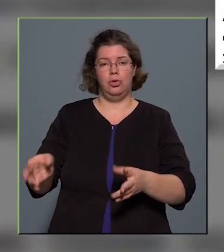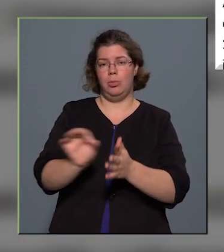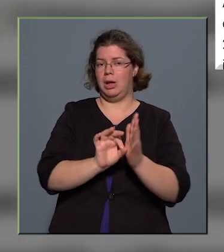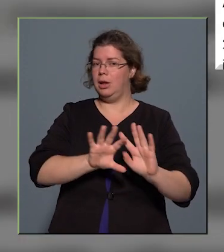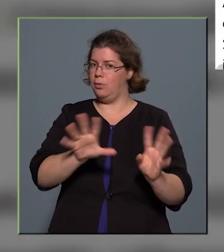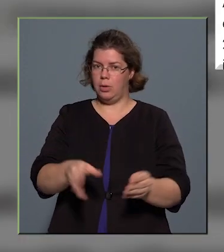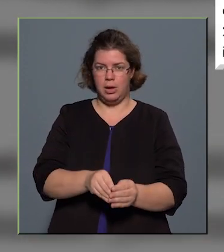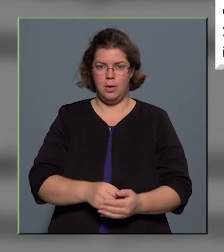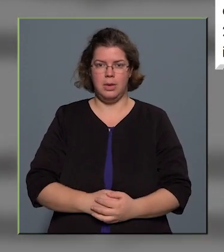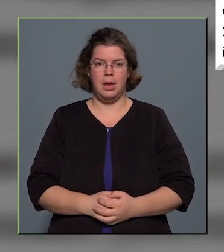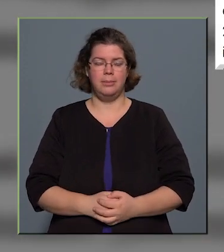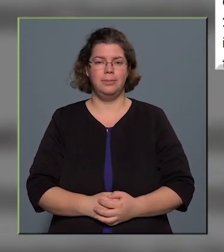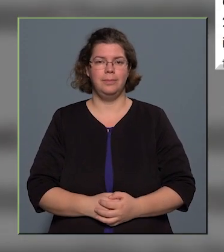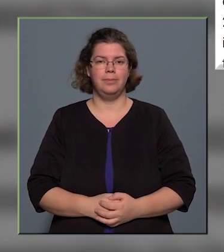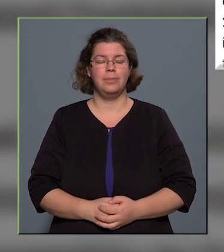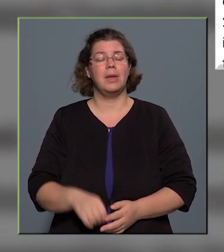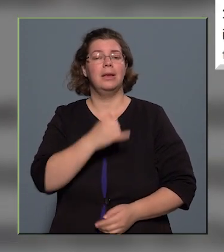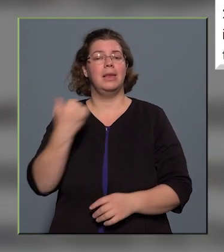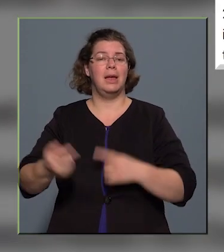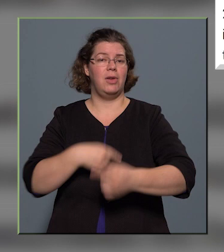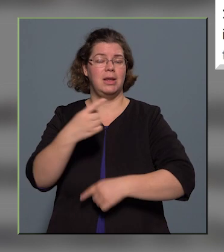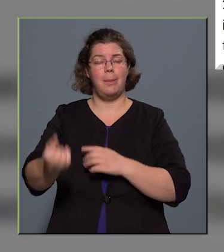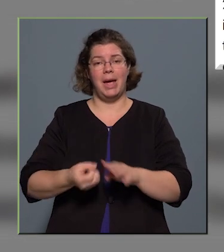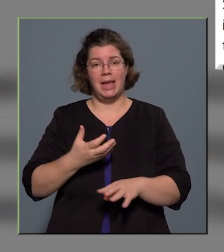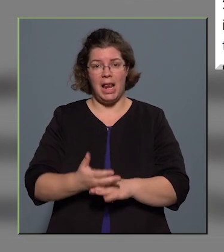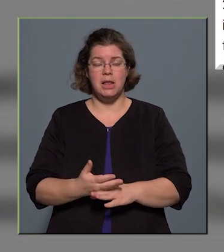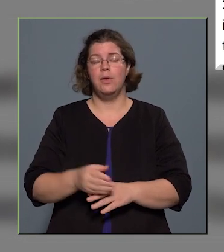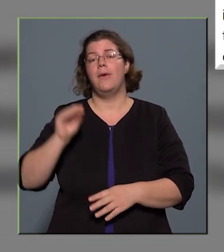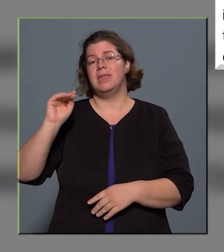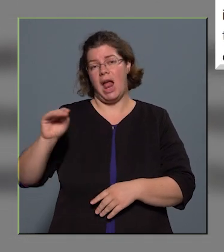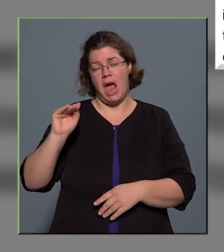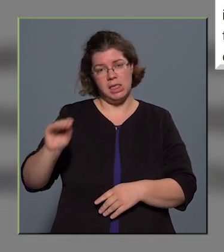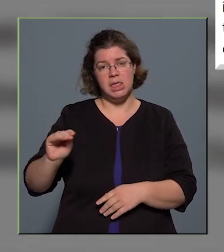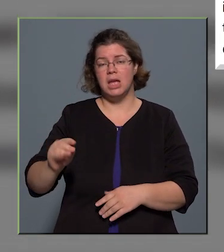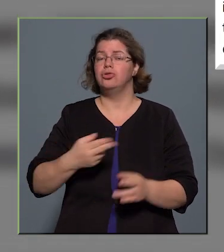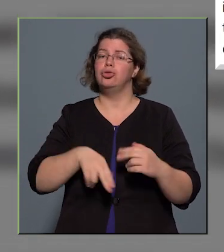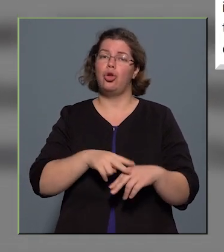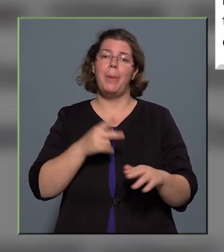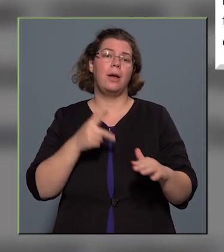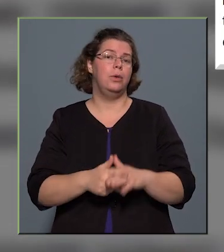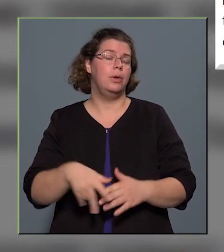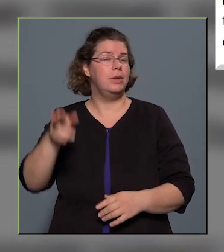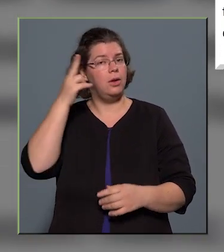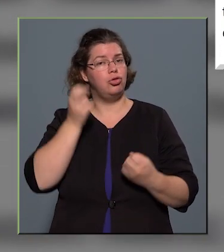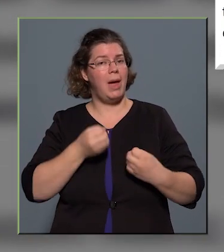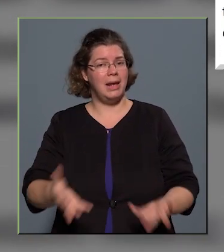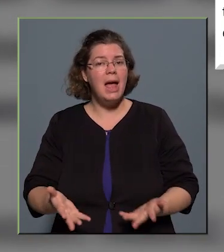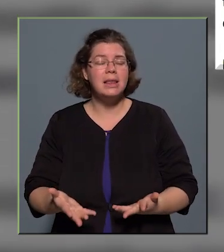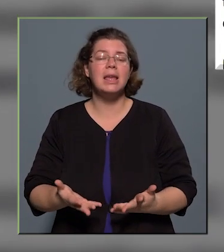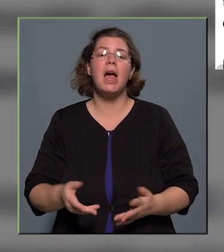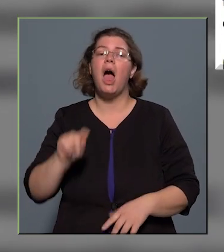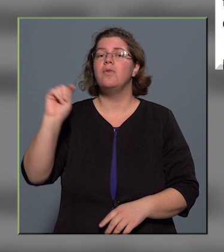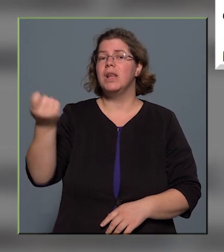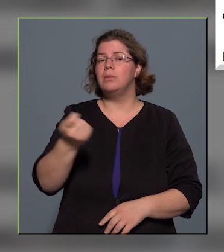össze. Az évente megjelenő jelentések többek között ismertetik a